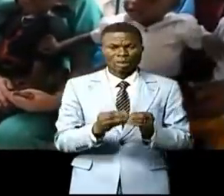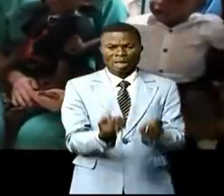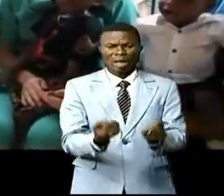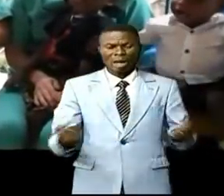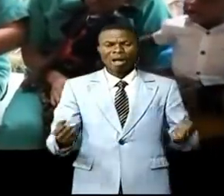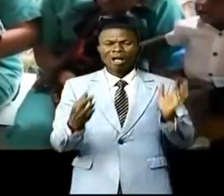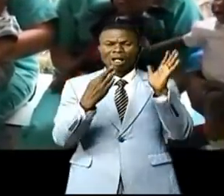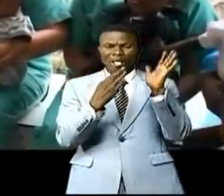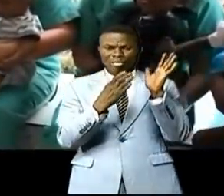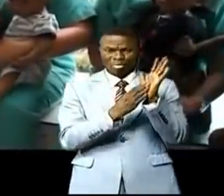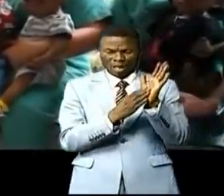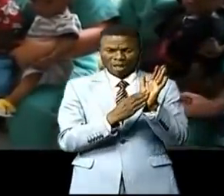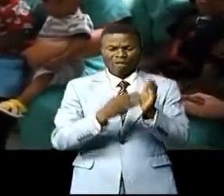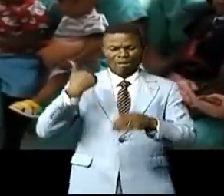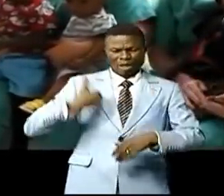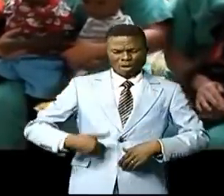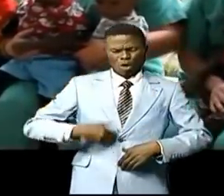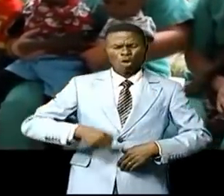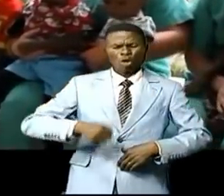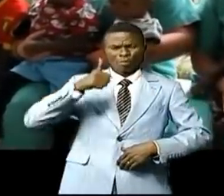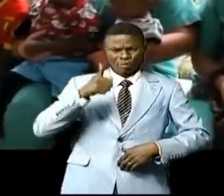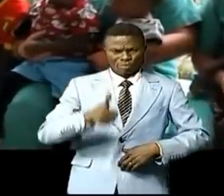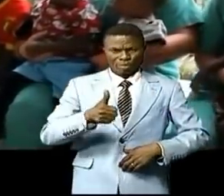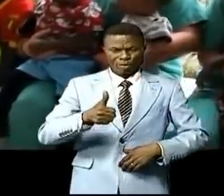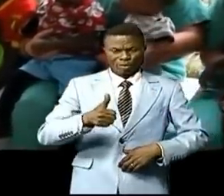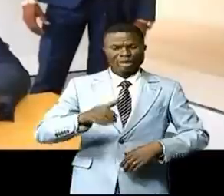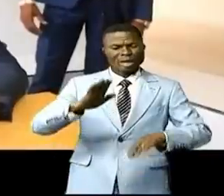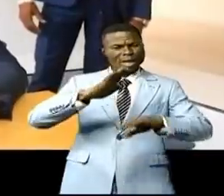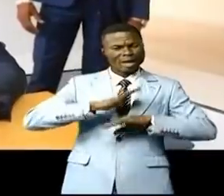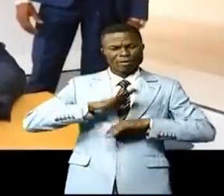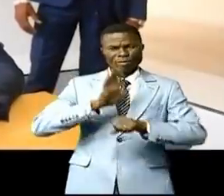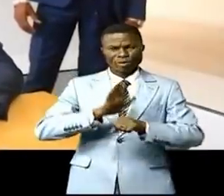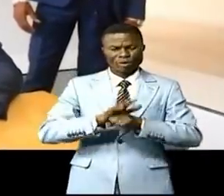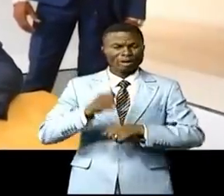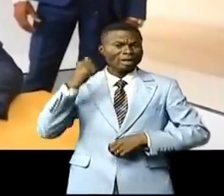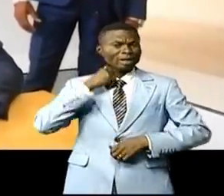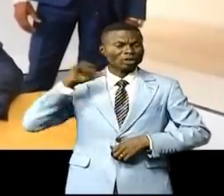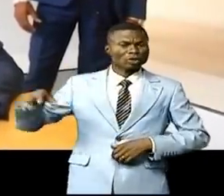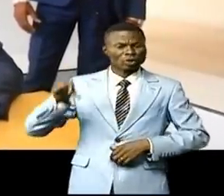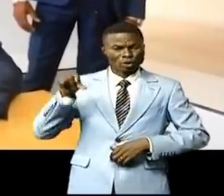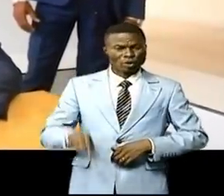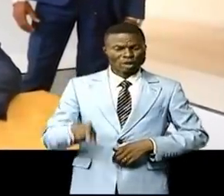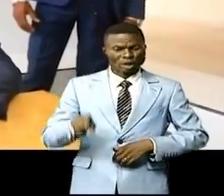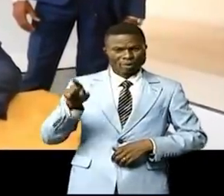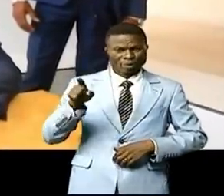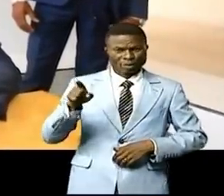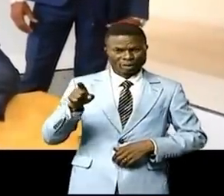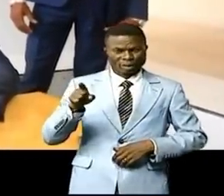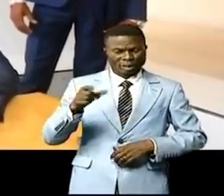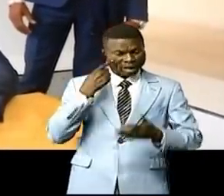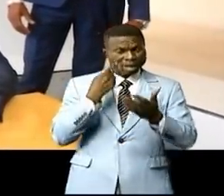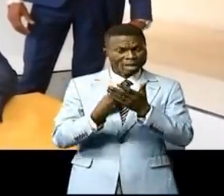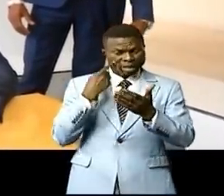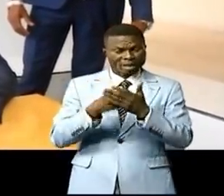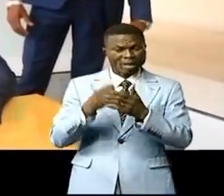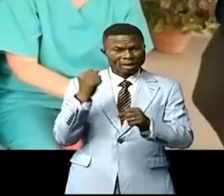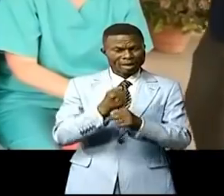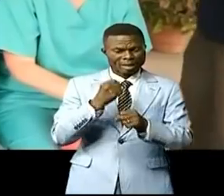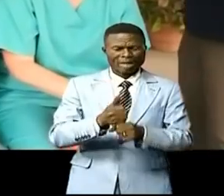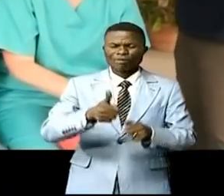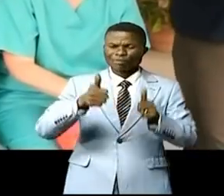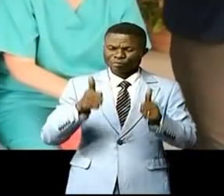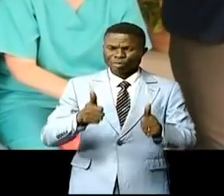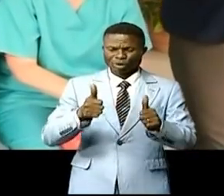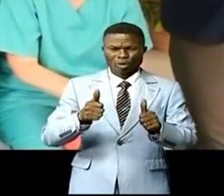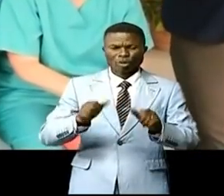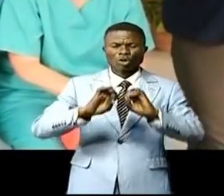été opérés avec succès. Et c'est avec satisfaction que le docteur Jean-Jacques Mbongani a constaté le travail exécuté par